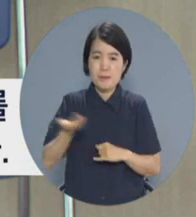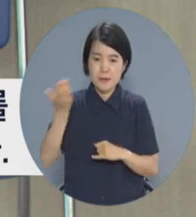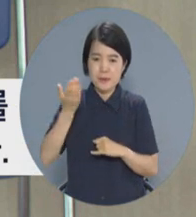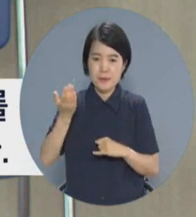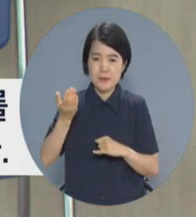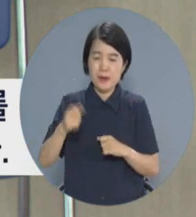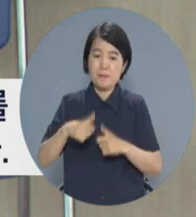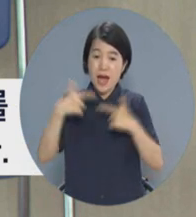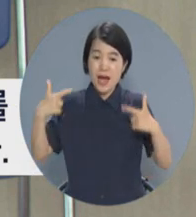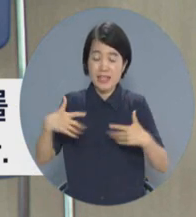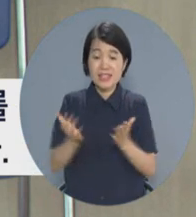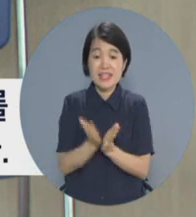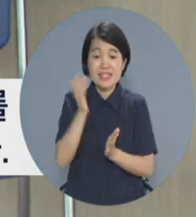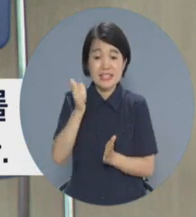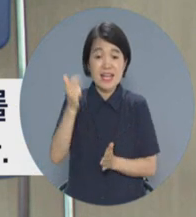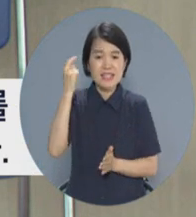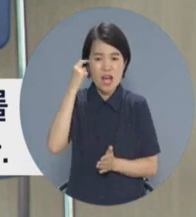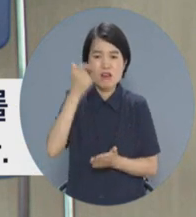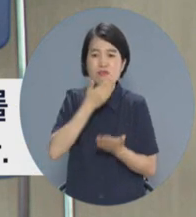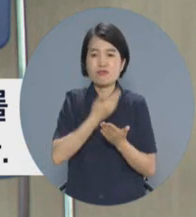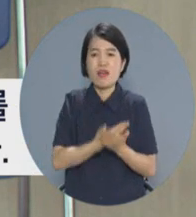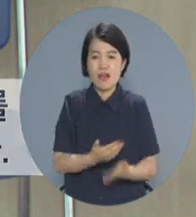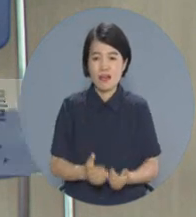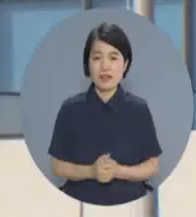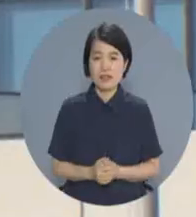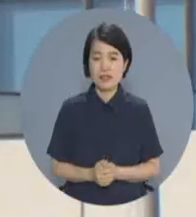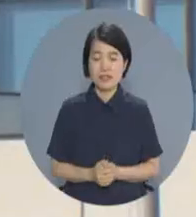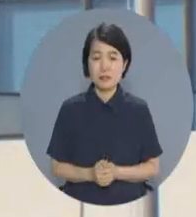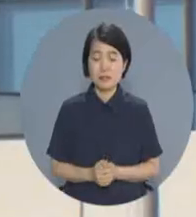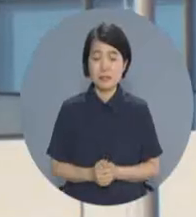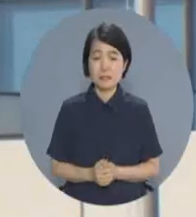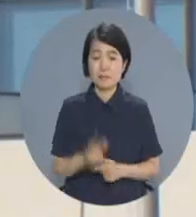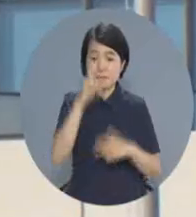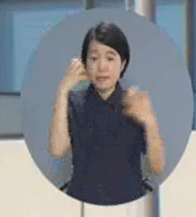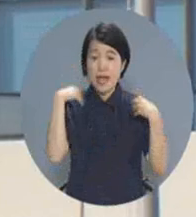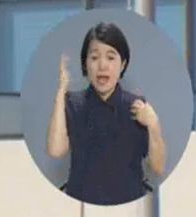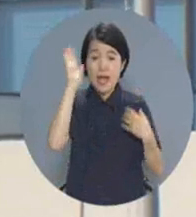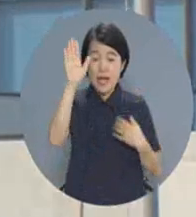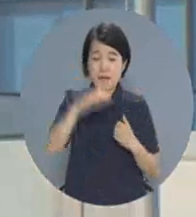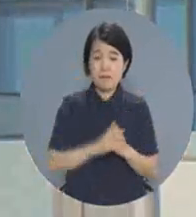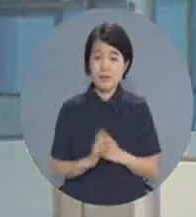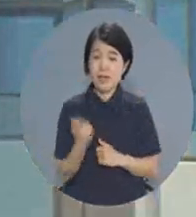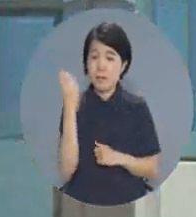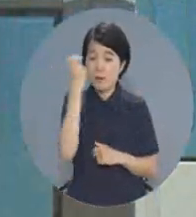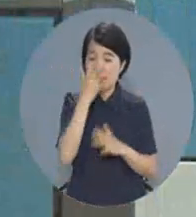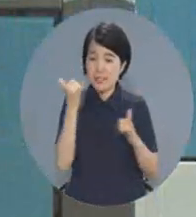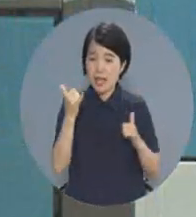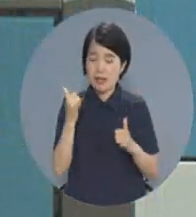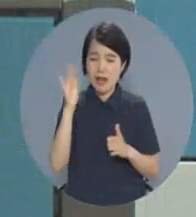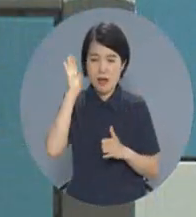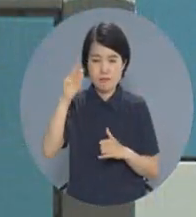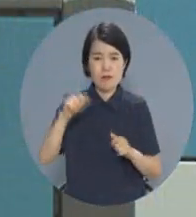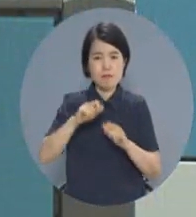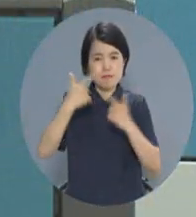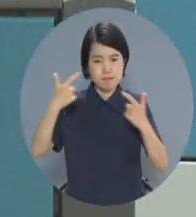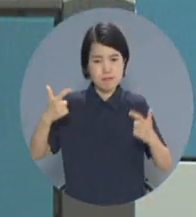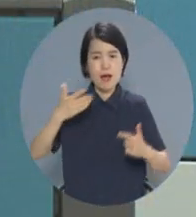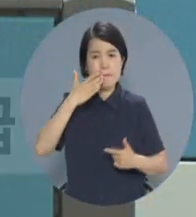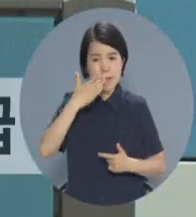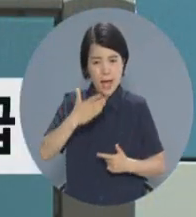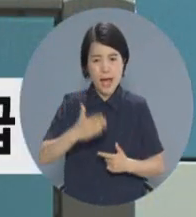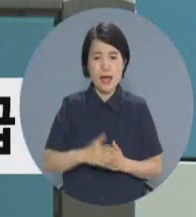수 있도록 단체장 의지가 가장 중요하다고 생각합니다. 당국은 앞으로 간부급 관리자도 지속적으로 늘어날 것으로